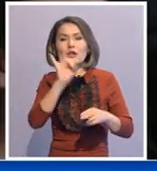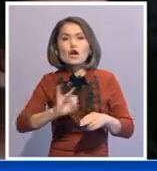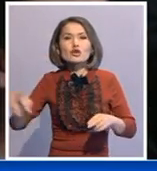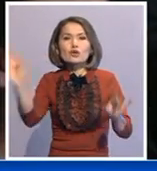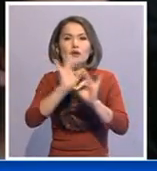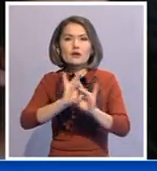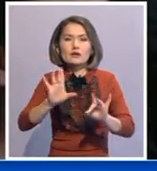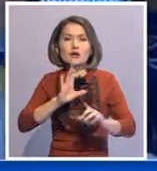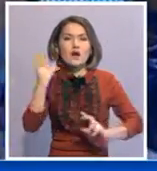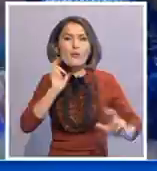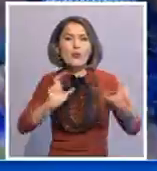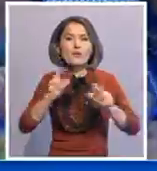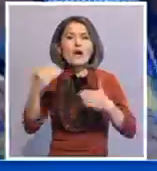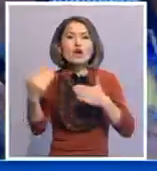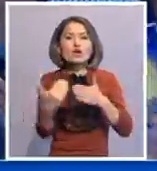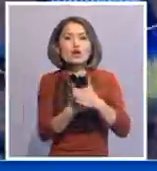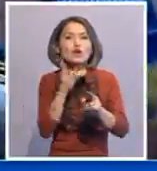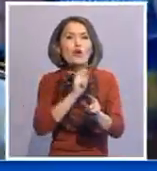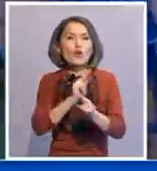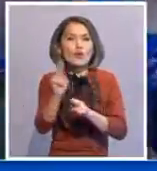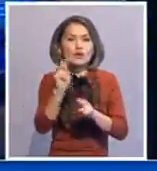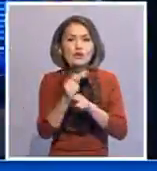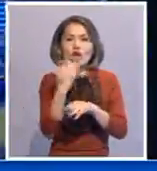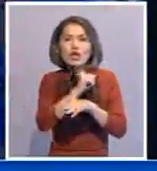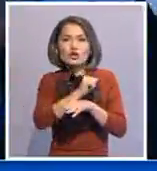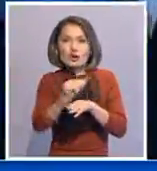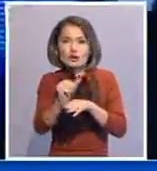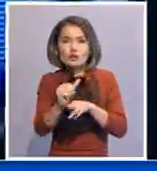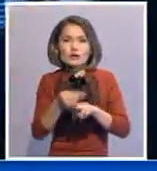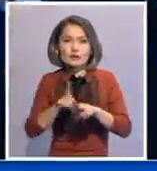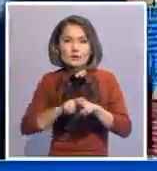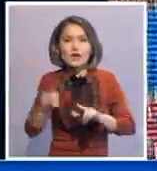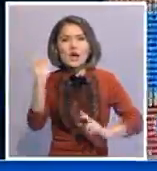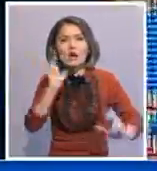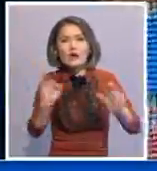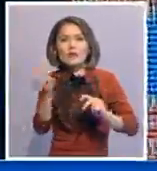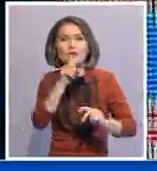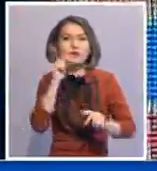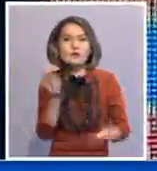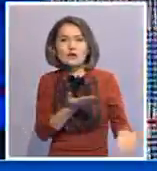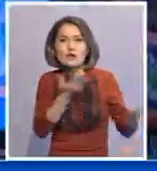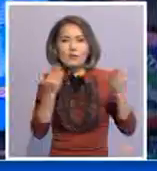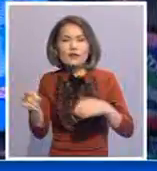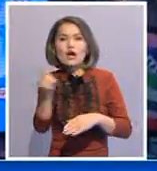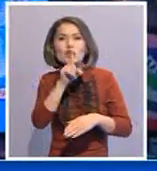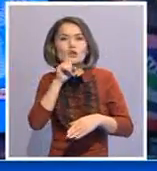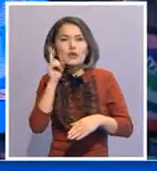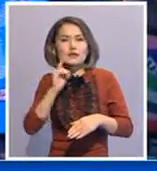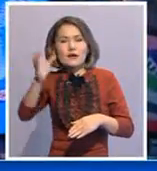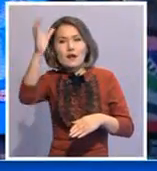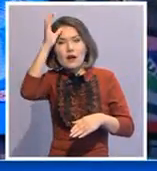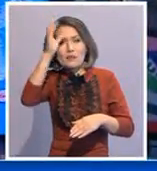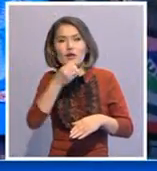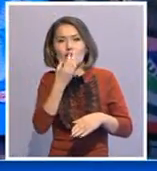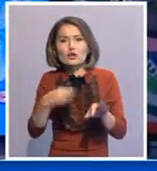жеткен жоғарғы оқу орнындағы жаңа оқыту үрдісі, шетелдік озық оқу орындарымен тәжірибе алмасудағы табыстар, жас өнертапқыштардың тың